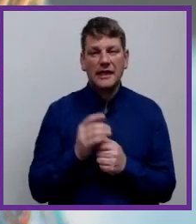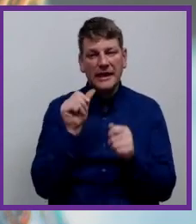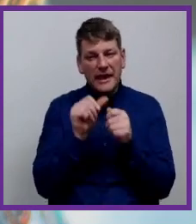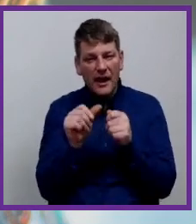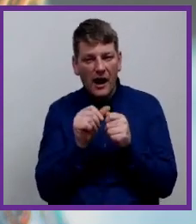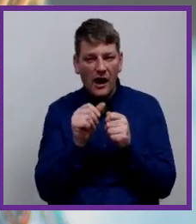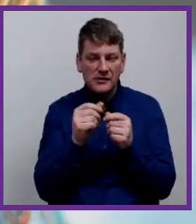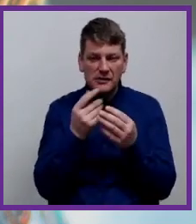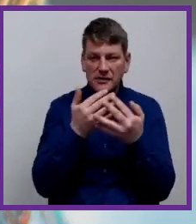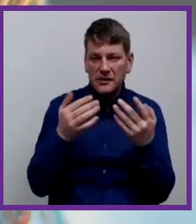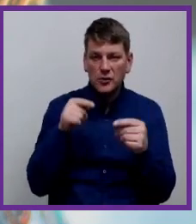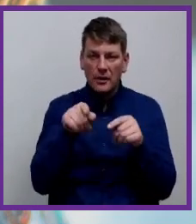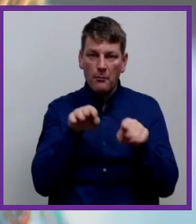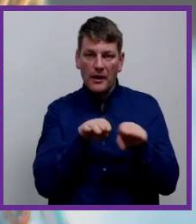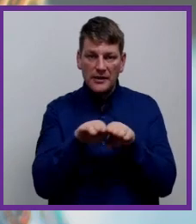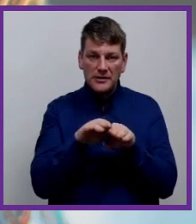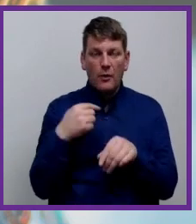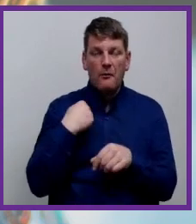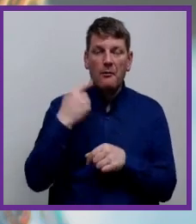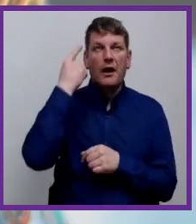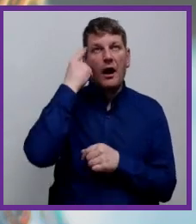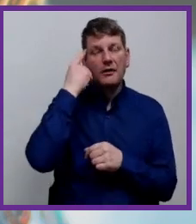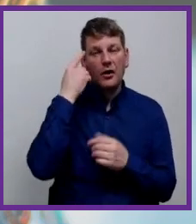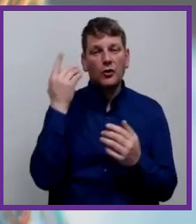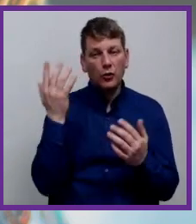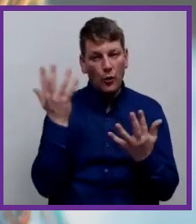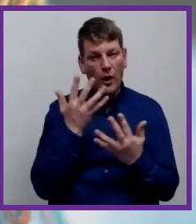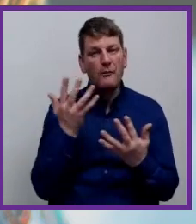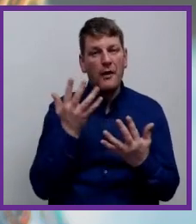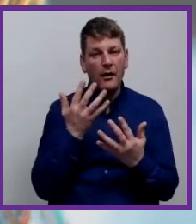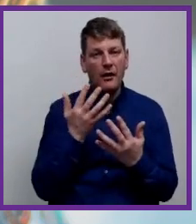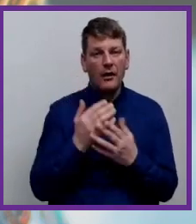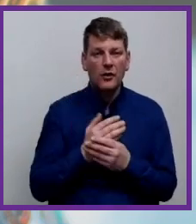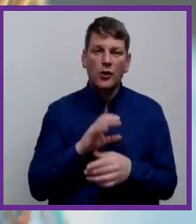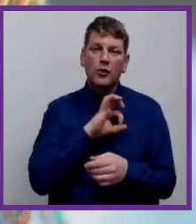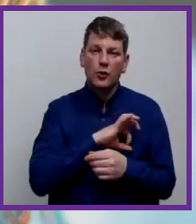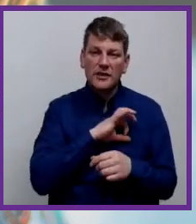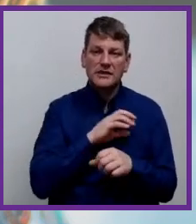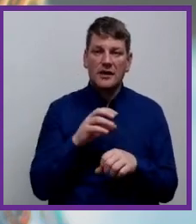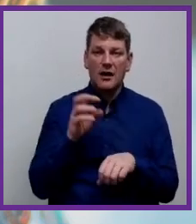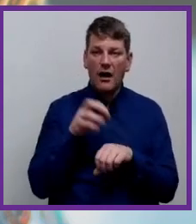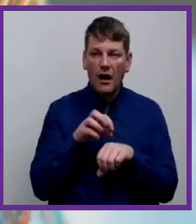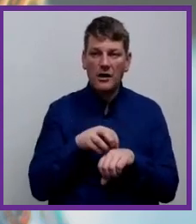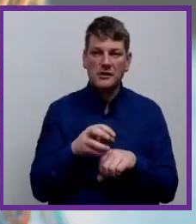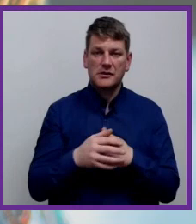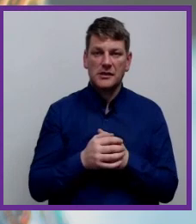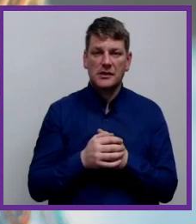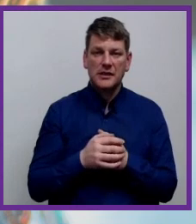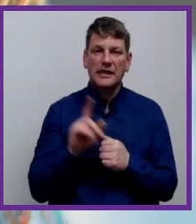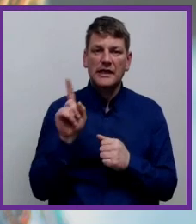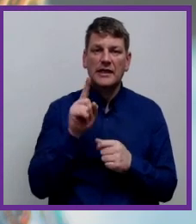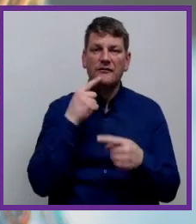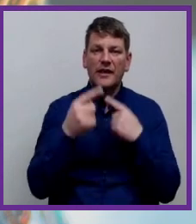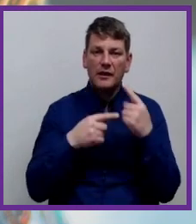nianses un tam līdzīgi. Un prātā domāju, ka juristi, ārsti, ir